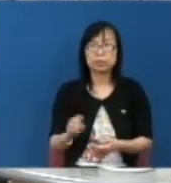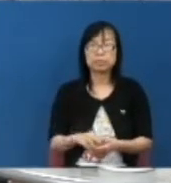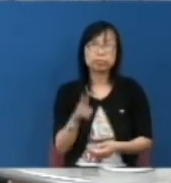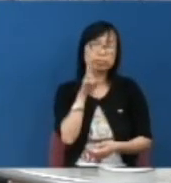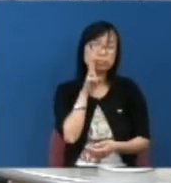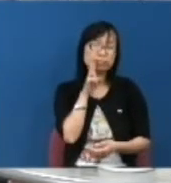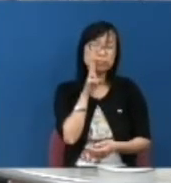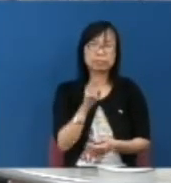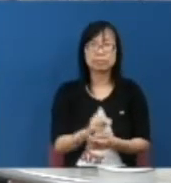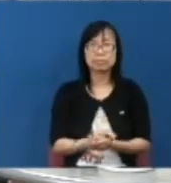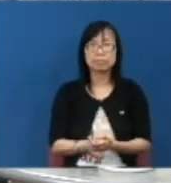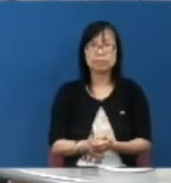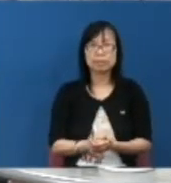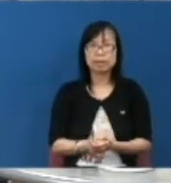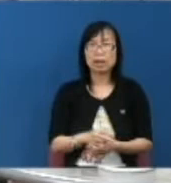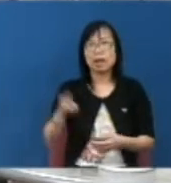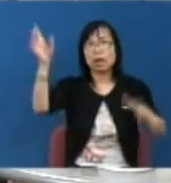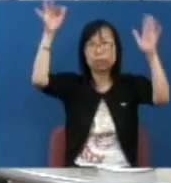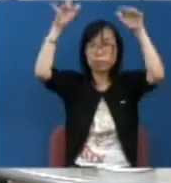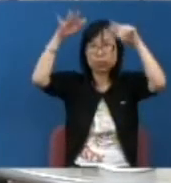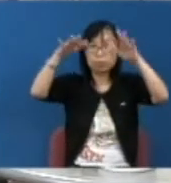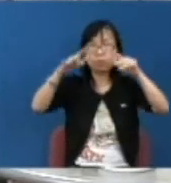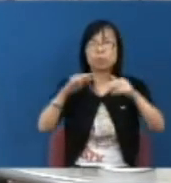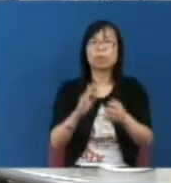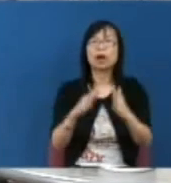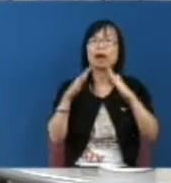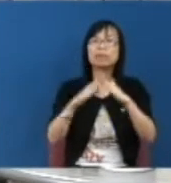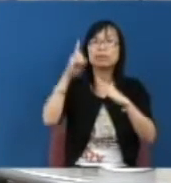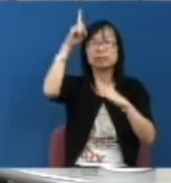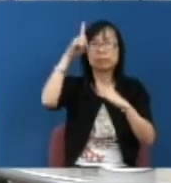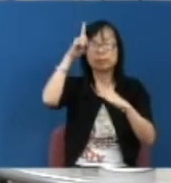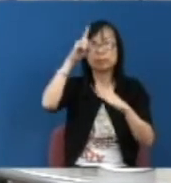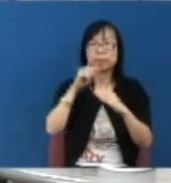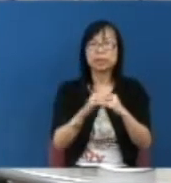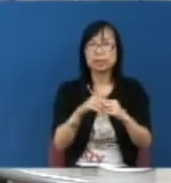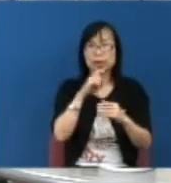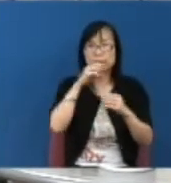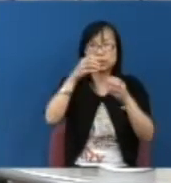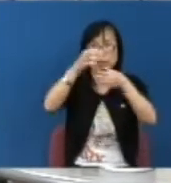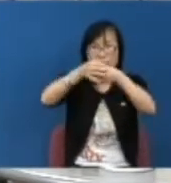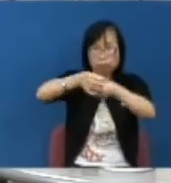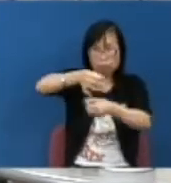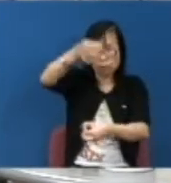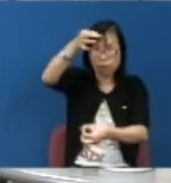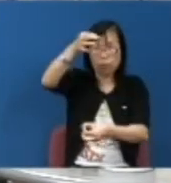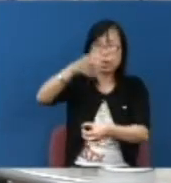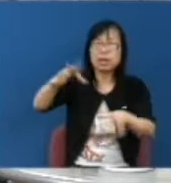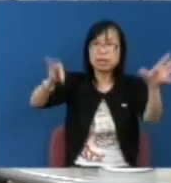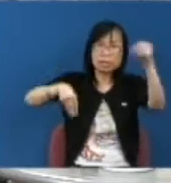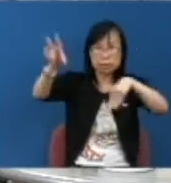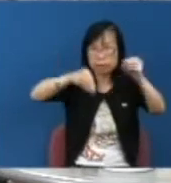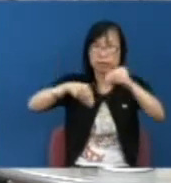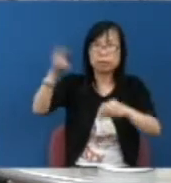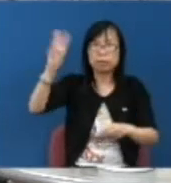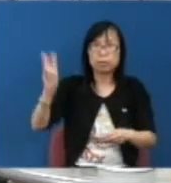如我哋收到雨水啦，因為尤其天台咧，其實就會有啲渠啊，就會收集雨水。咁